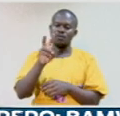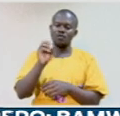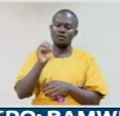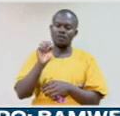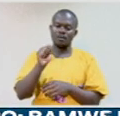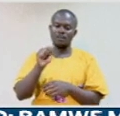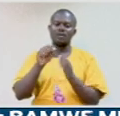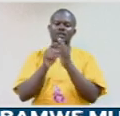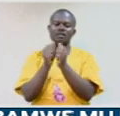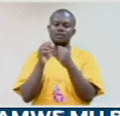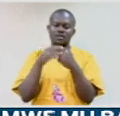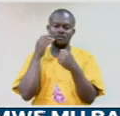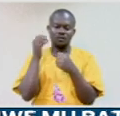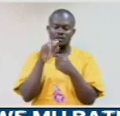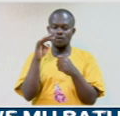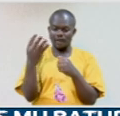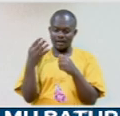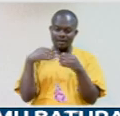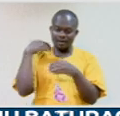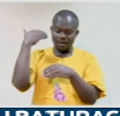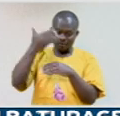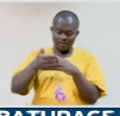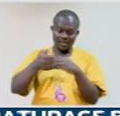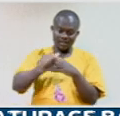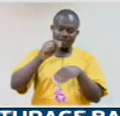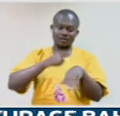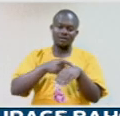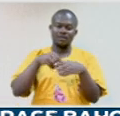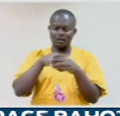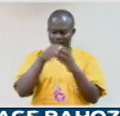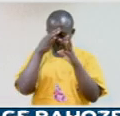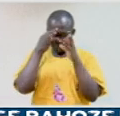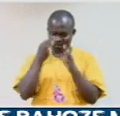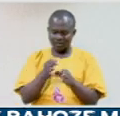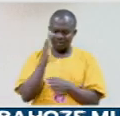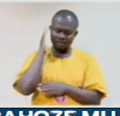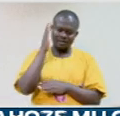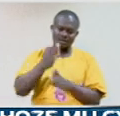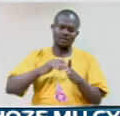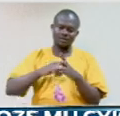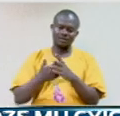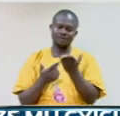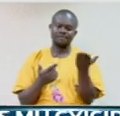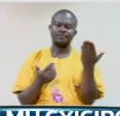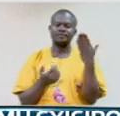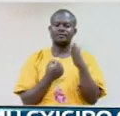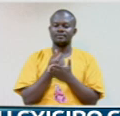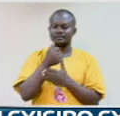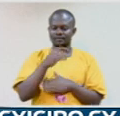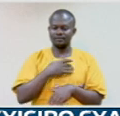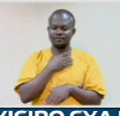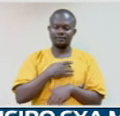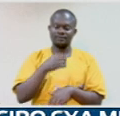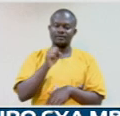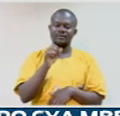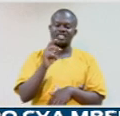ku itariki 19 z'ukwa kane noneho icyo gihe niho umurongo wo gukora jenoside mu byukuri watangijwe bituma rero urwo ruzinduko